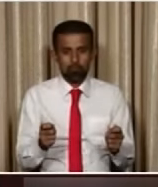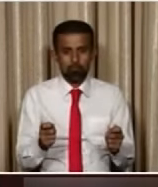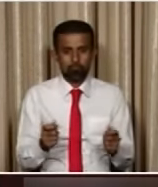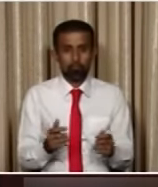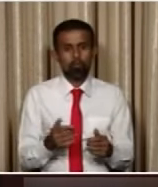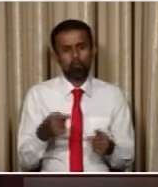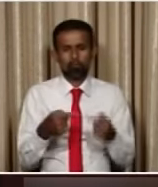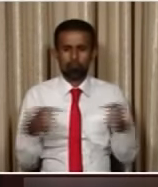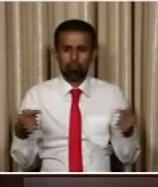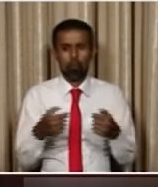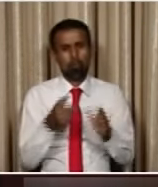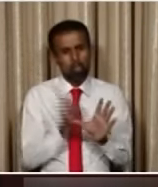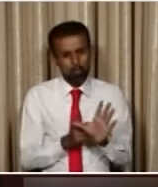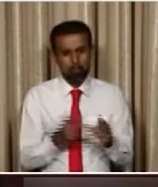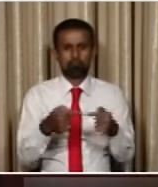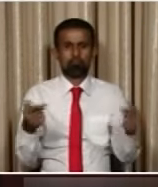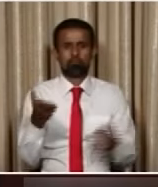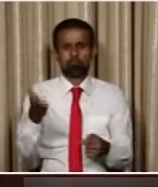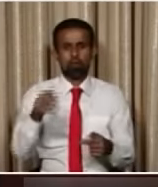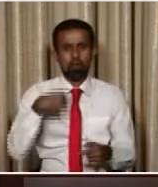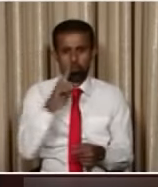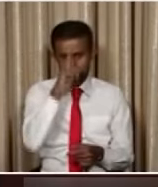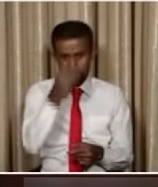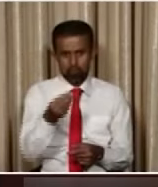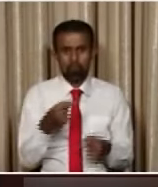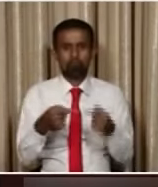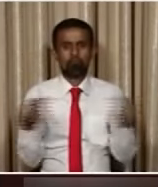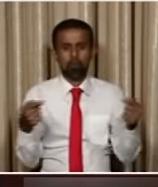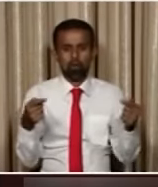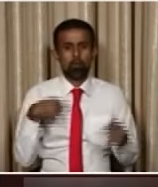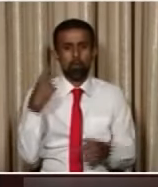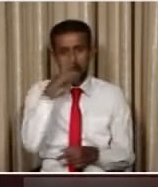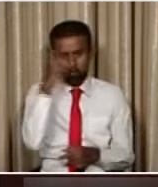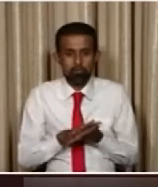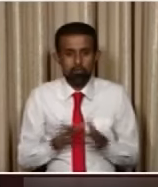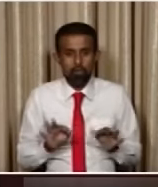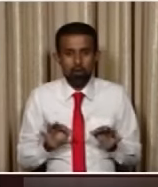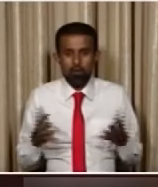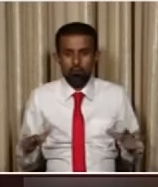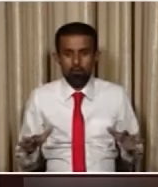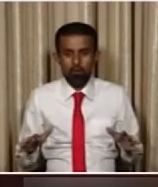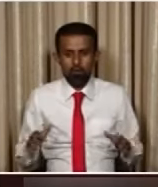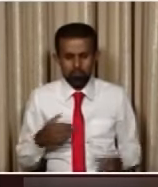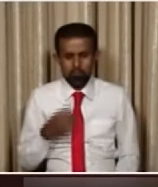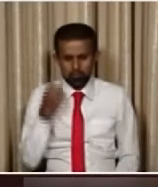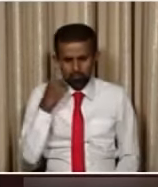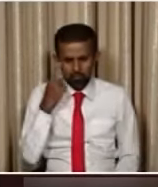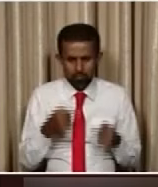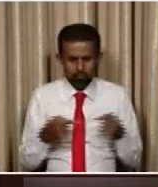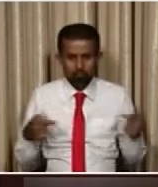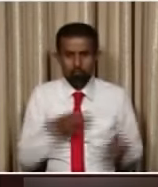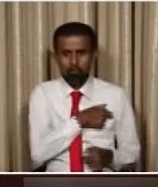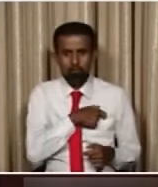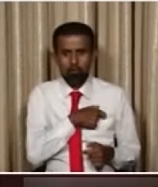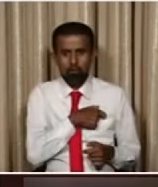කතානායකතුමනි විරුද්ධ කට්ටිය කොහොමත් මේකට විරුද්ධයි. ලබන සතිය ගෙනාවත් විරුද්ධයි. ලබන මාසෙ ගෙනාවත් විරුද්ධයි. මම දන්න විදියට විපක්ෂ